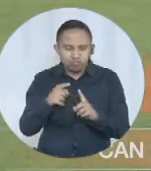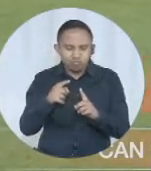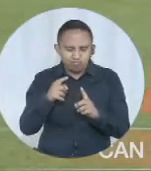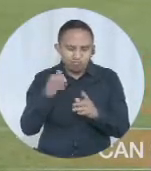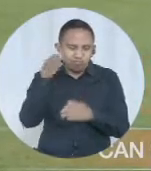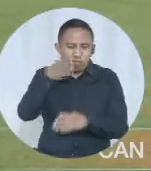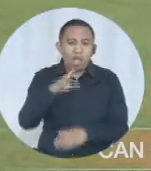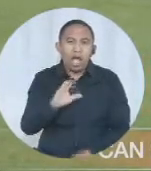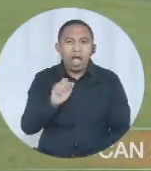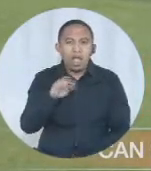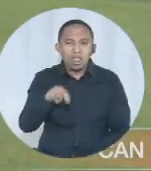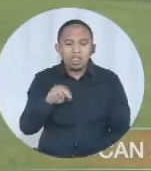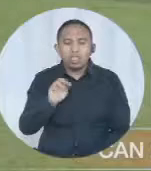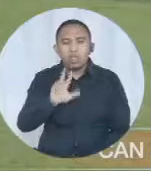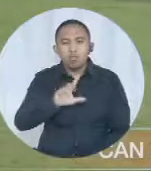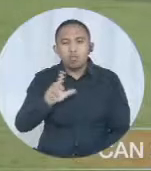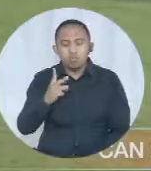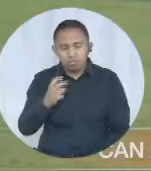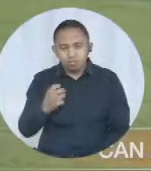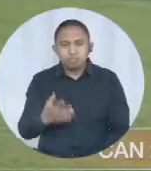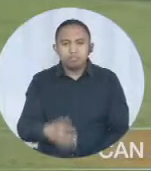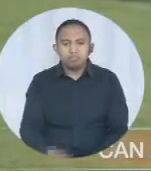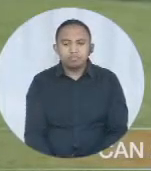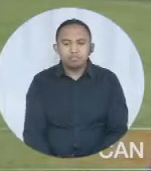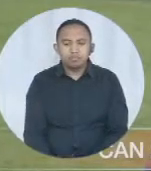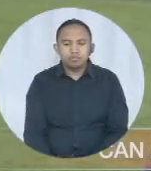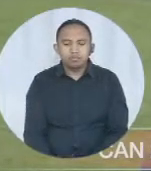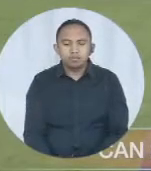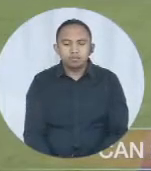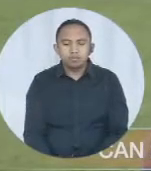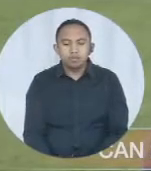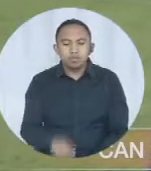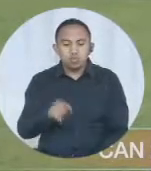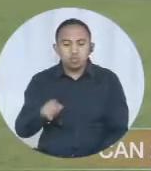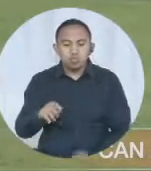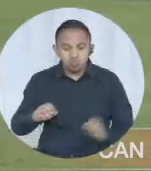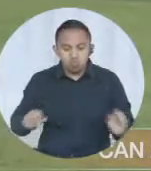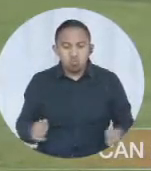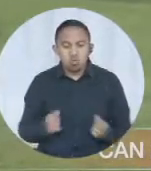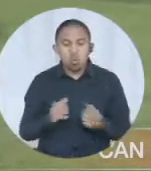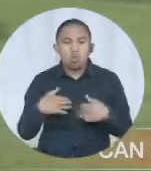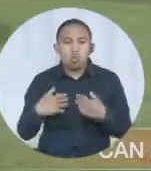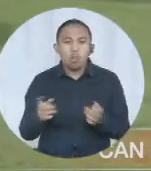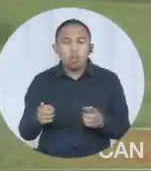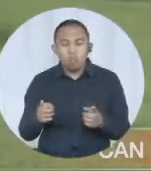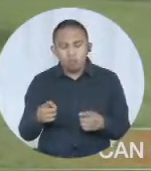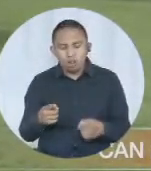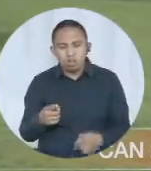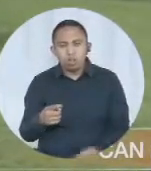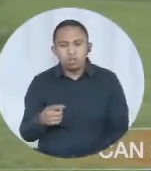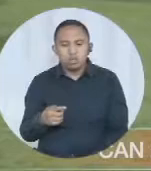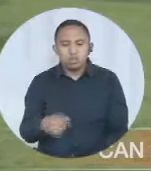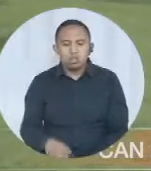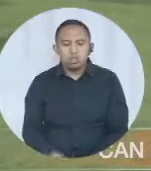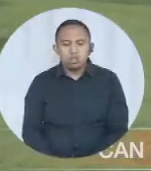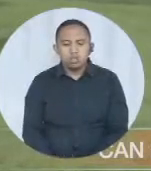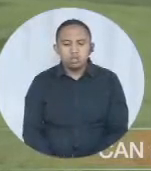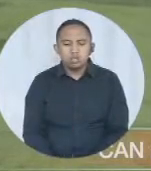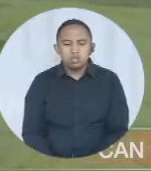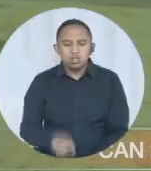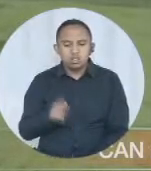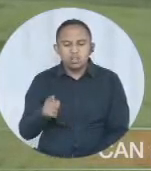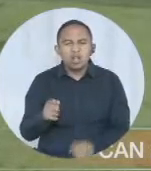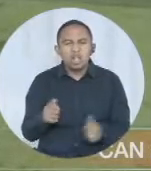Io hiezaka ho an'ny ataontsika hoe baolina kitra io dia tsy ataontsika hoe tombotra na hoe